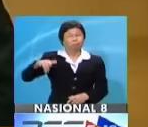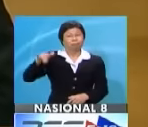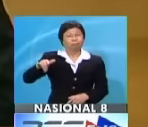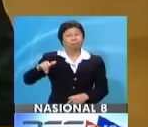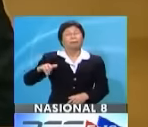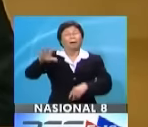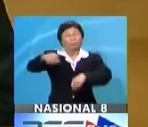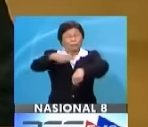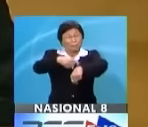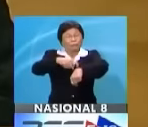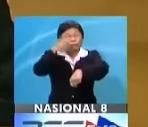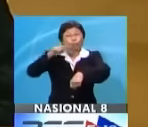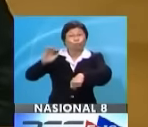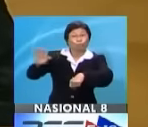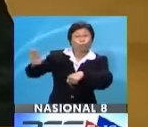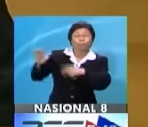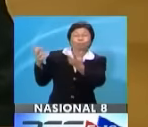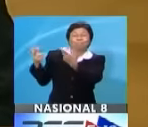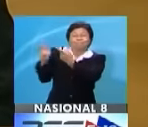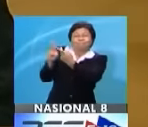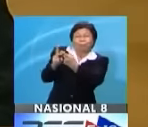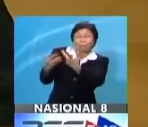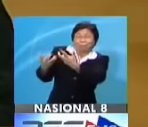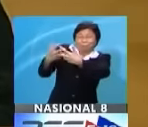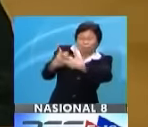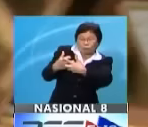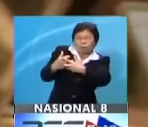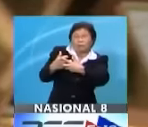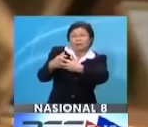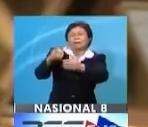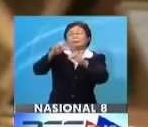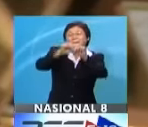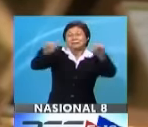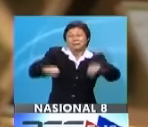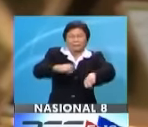mengambil masa untuk mereka menyesuaikan sistem ini dalam masa 6 bulan.